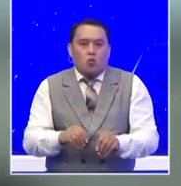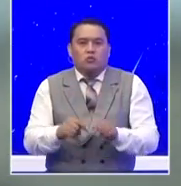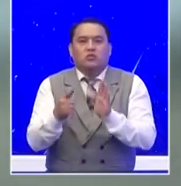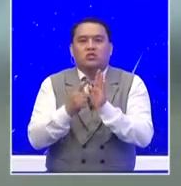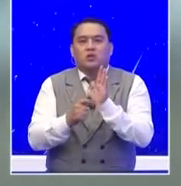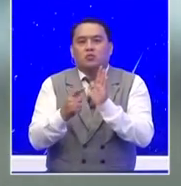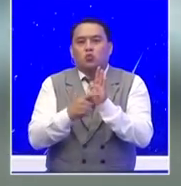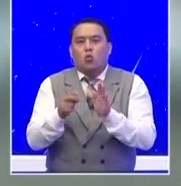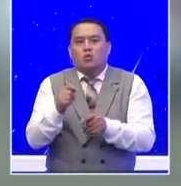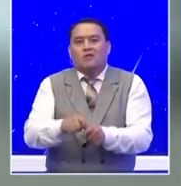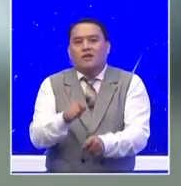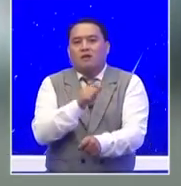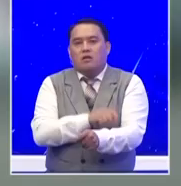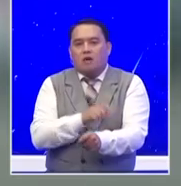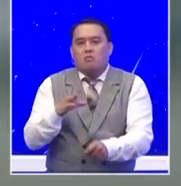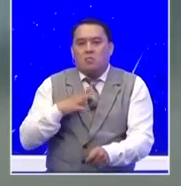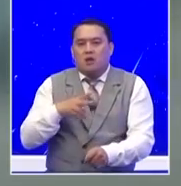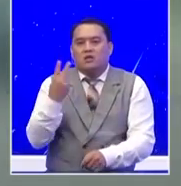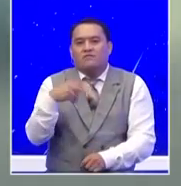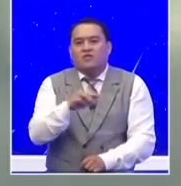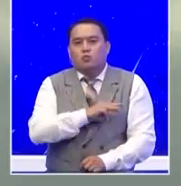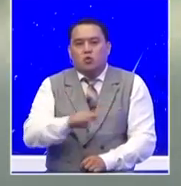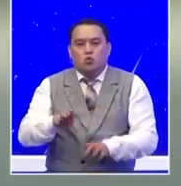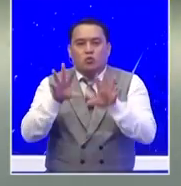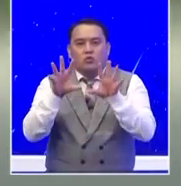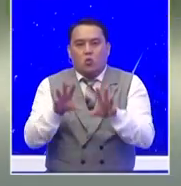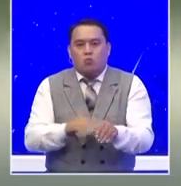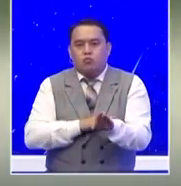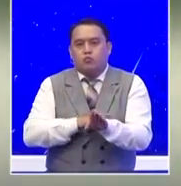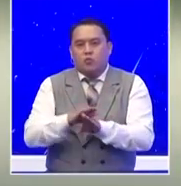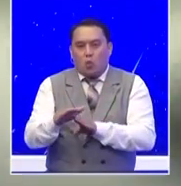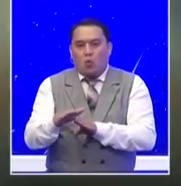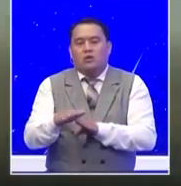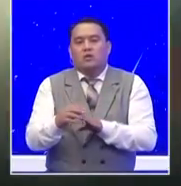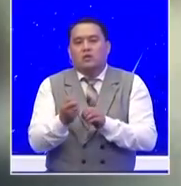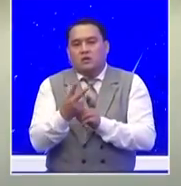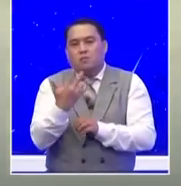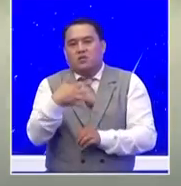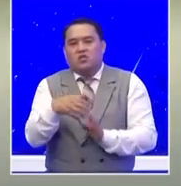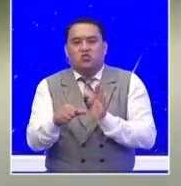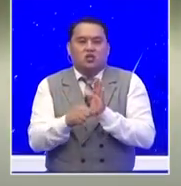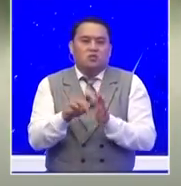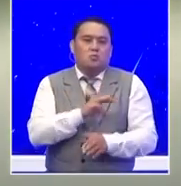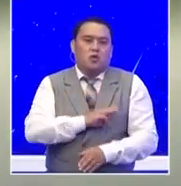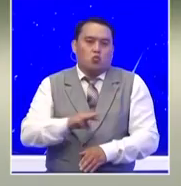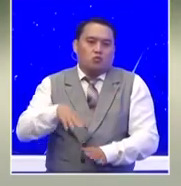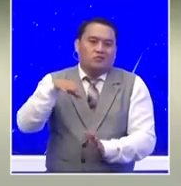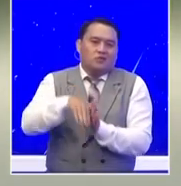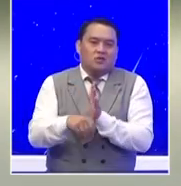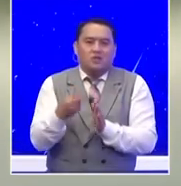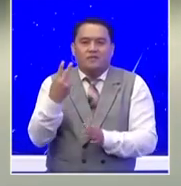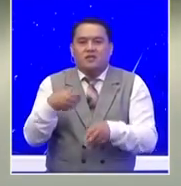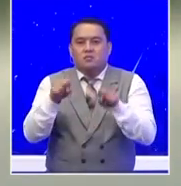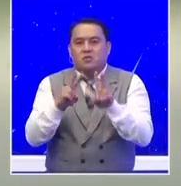общей площади в 700 квадратных метров удалось за 20 минут. Полностью ликвидировать – 13:56. Были задействованы